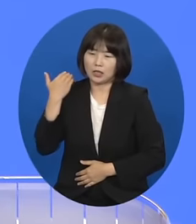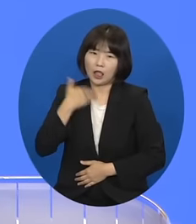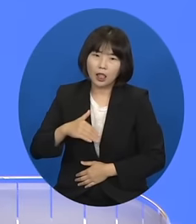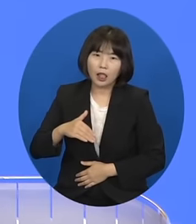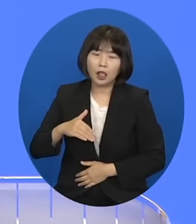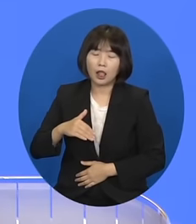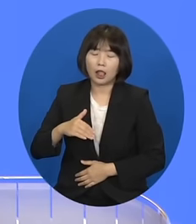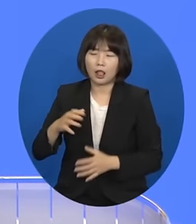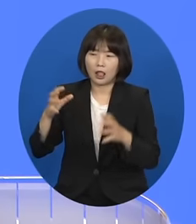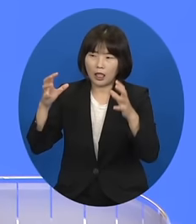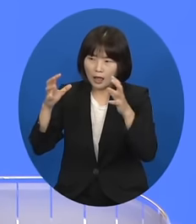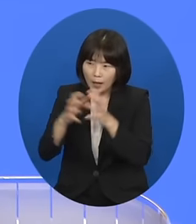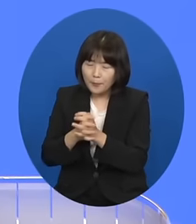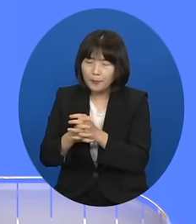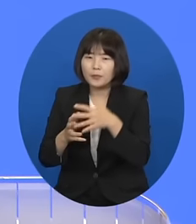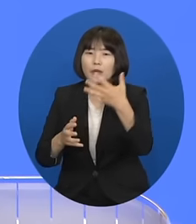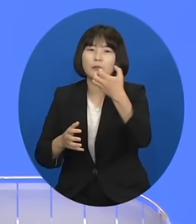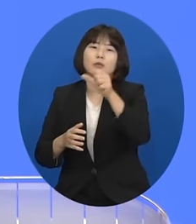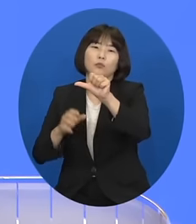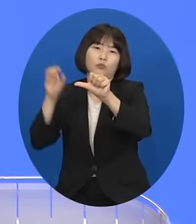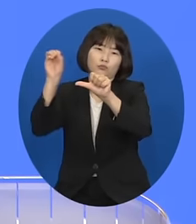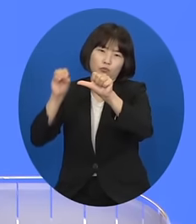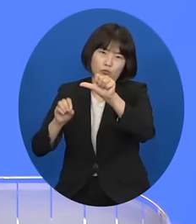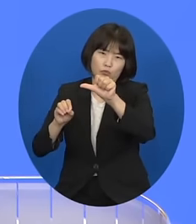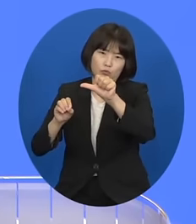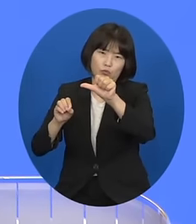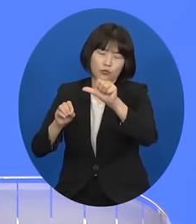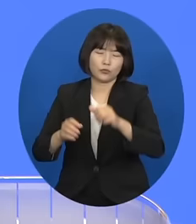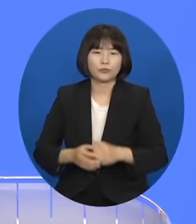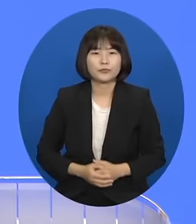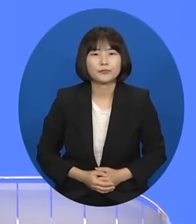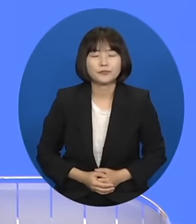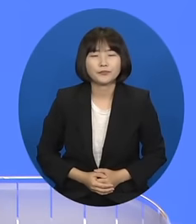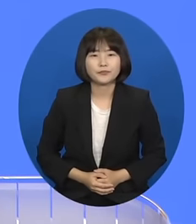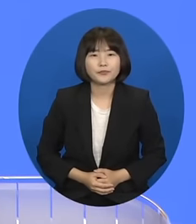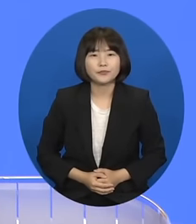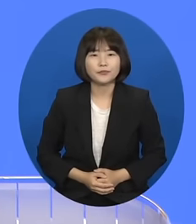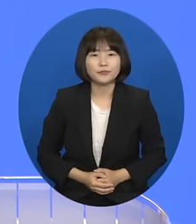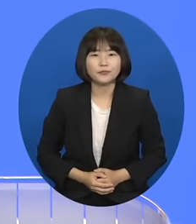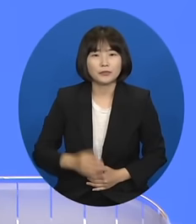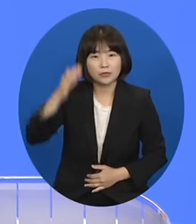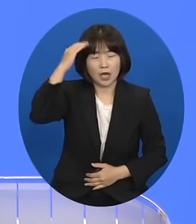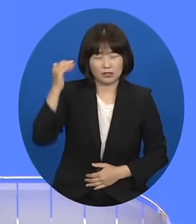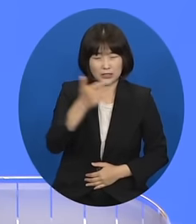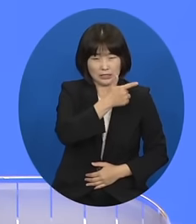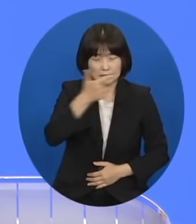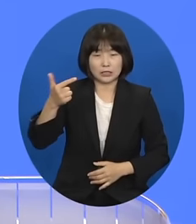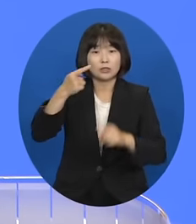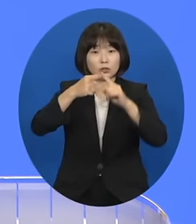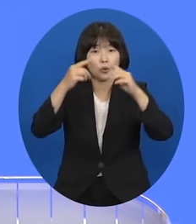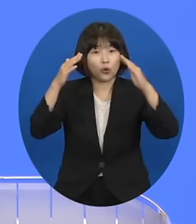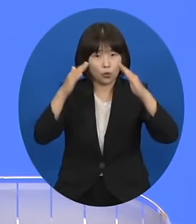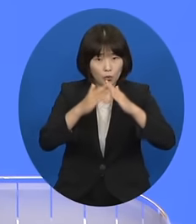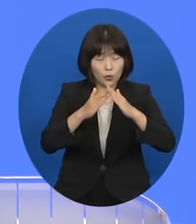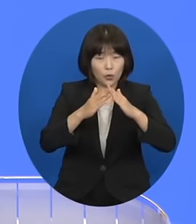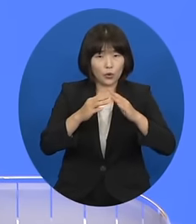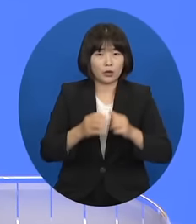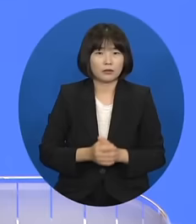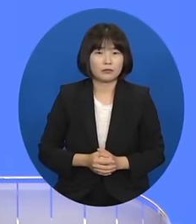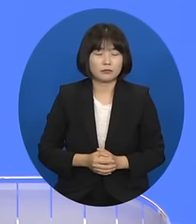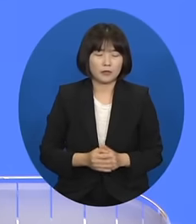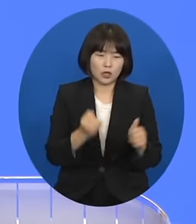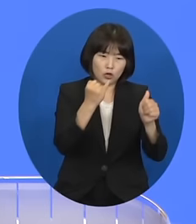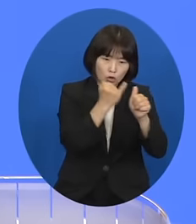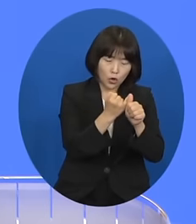85%가 시간과 노력에 대해서 너무 부담이 된다는 거죠. 한국의 한 대형교회에서도 기성 결혼한